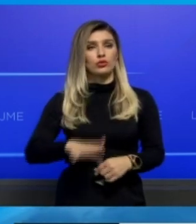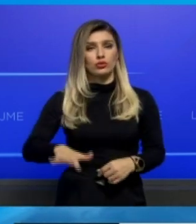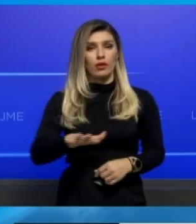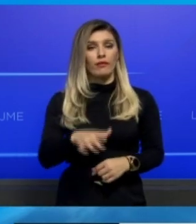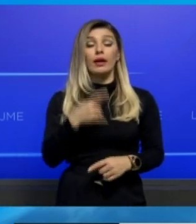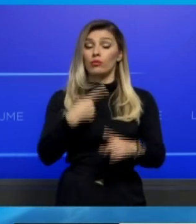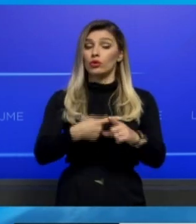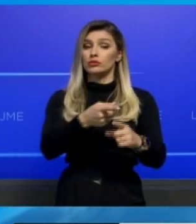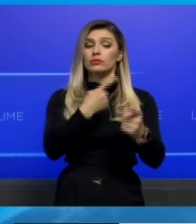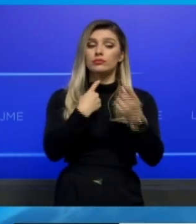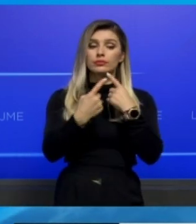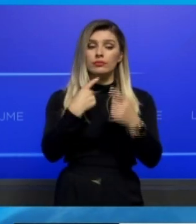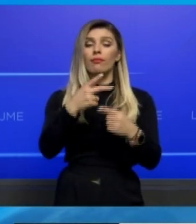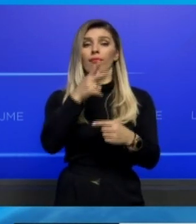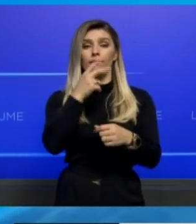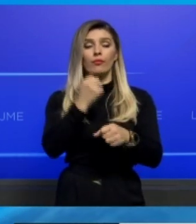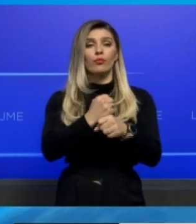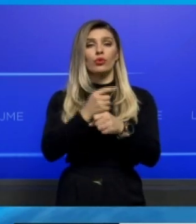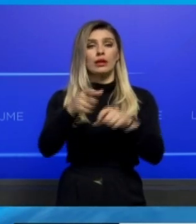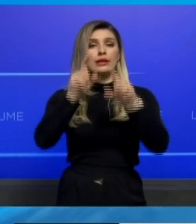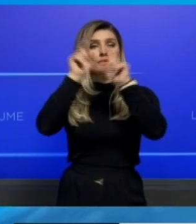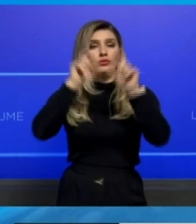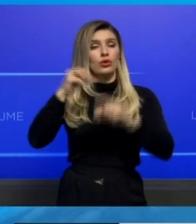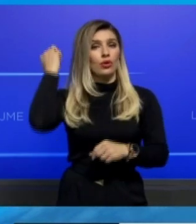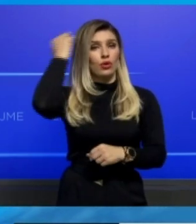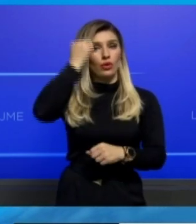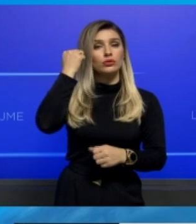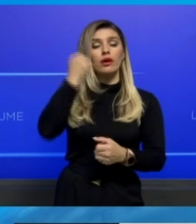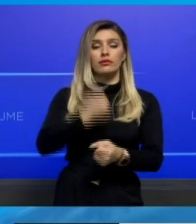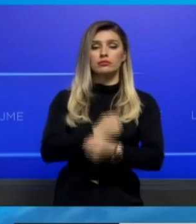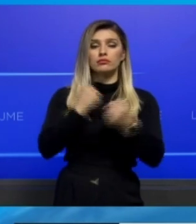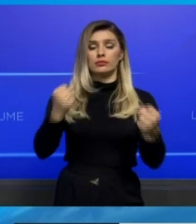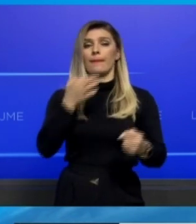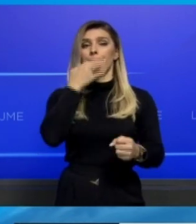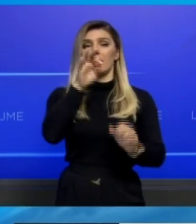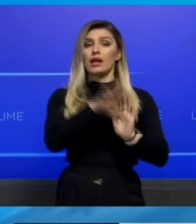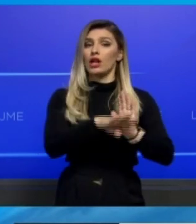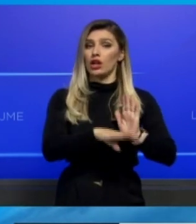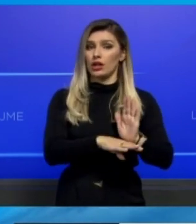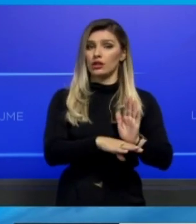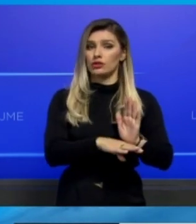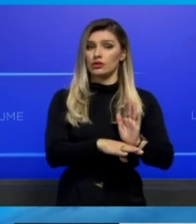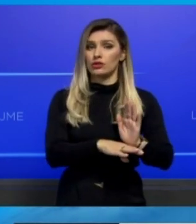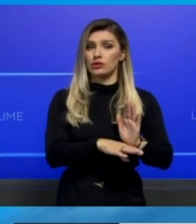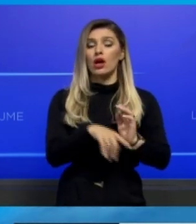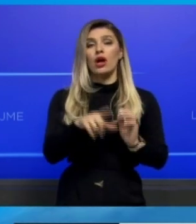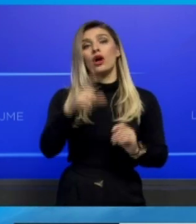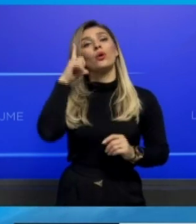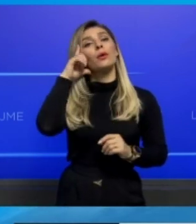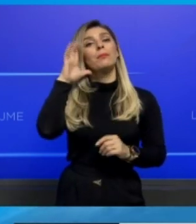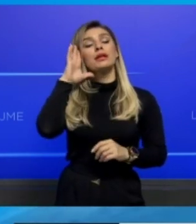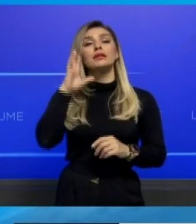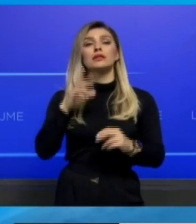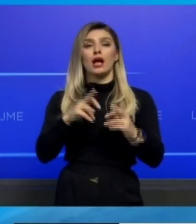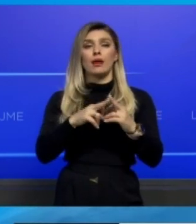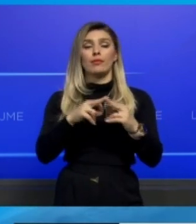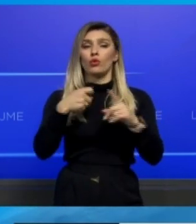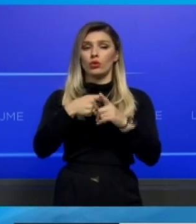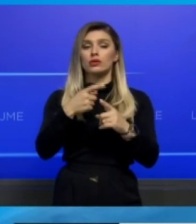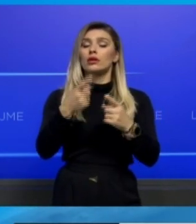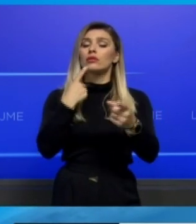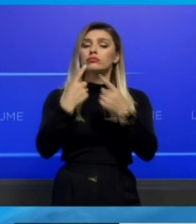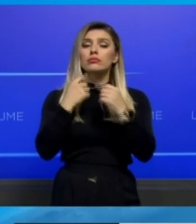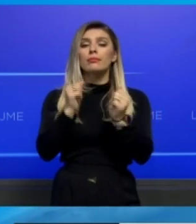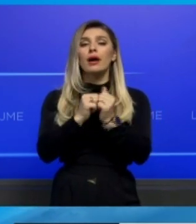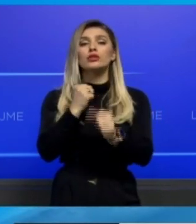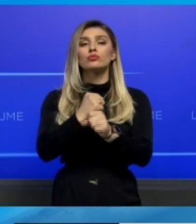Gjithashtu diskutua dhe për përpjekjet e institucioneve të Kosovës për të forcuar sundimin e ligjit. Ndërsa kryeministri Kurti me Schmidt biseduan për